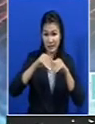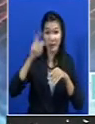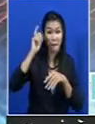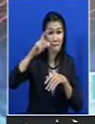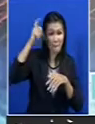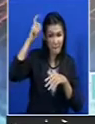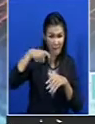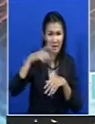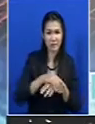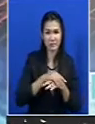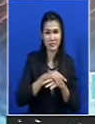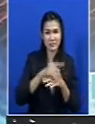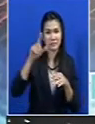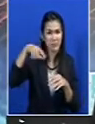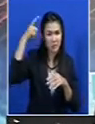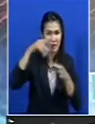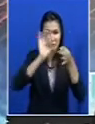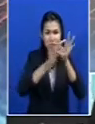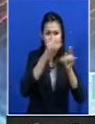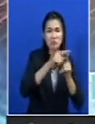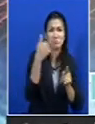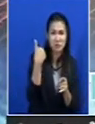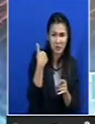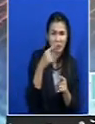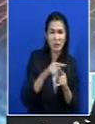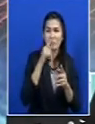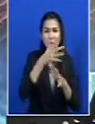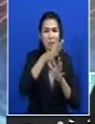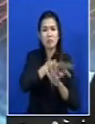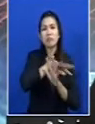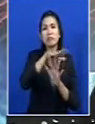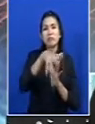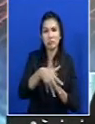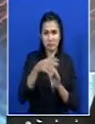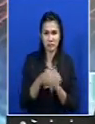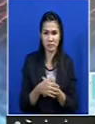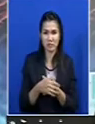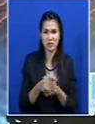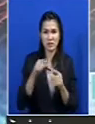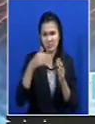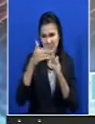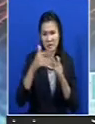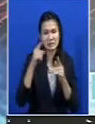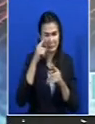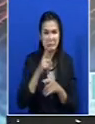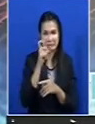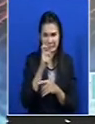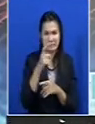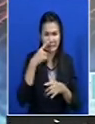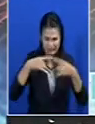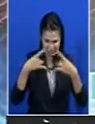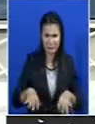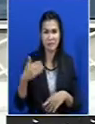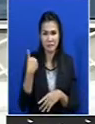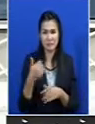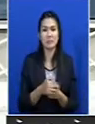านะครับทางพม่าจุดมาปุ๊บมันก็ไม่มีพรมแดนก็จะไหลเข้ามาซึ่งภาคเหนือเองก็จะเป็นจุดเสี่ยงได้เหมือนกันจุดเสี่ยงเยอะ